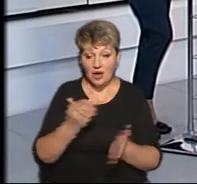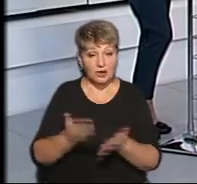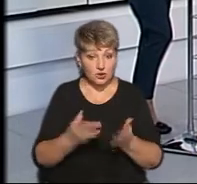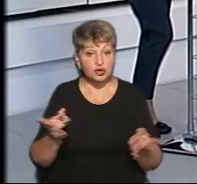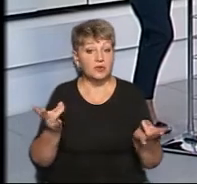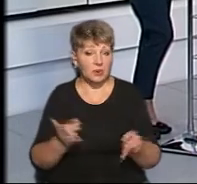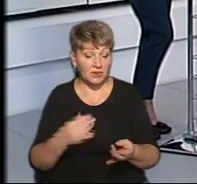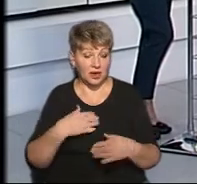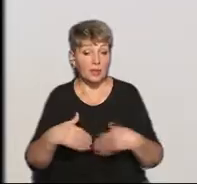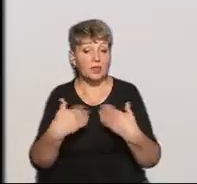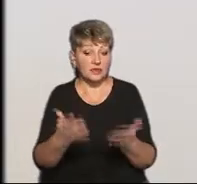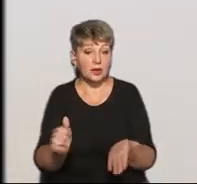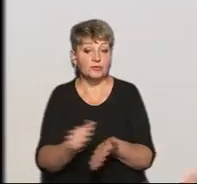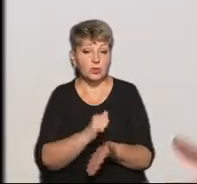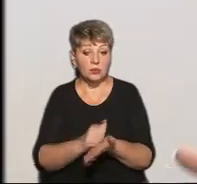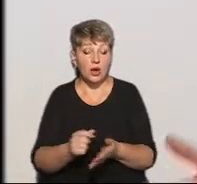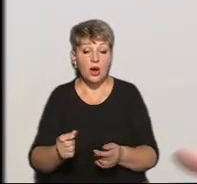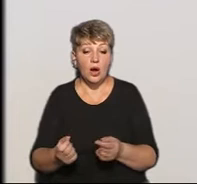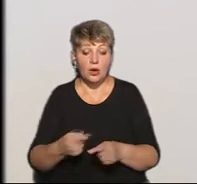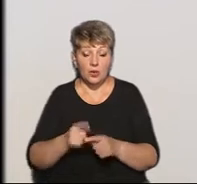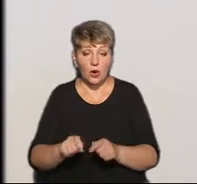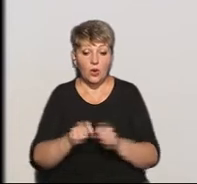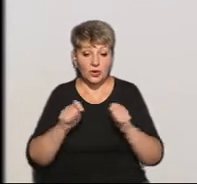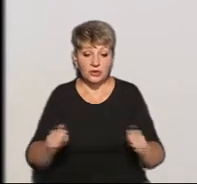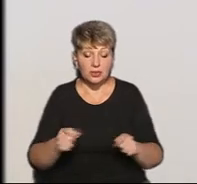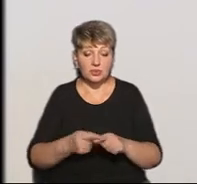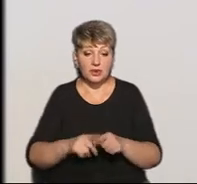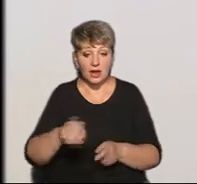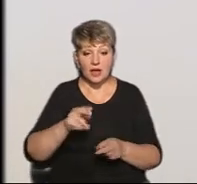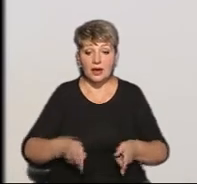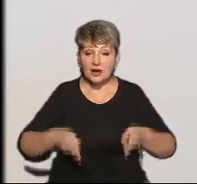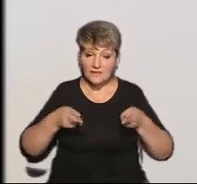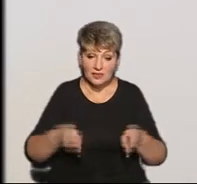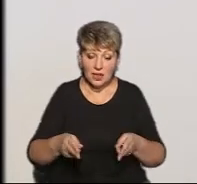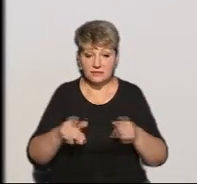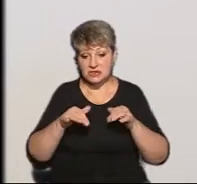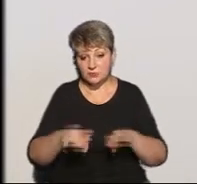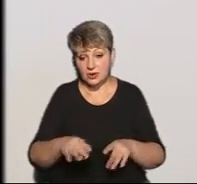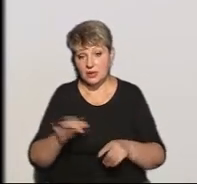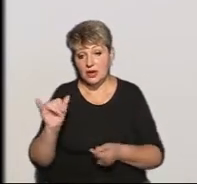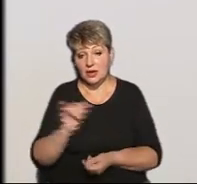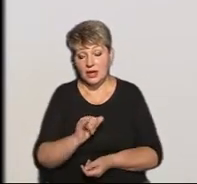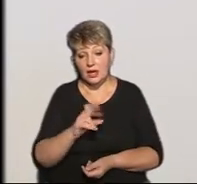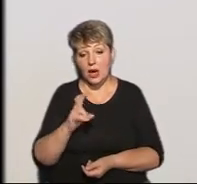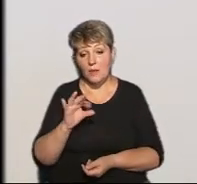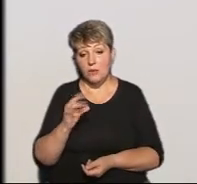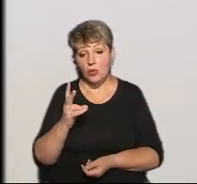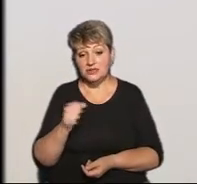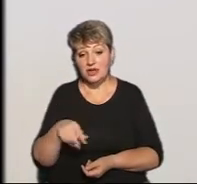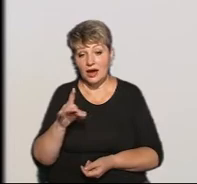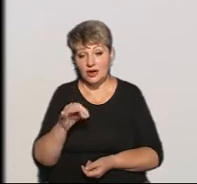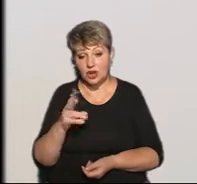я надам документи. Порушені кримінальні справи проти очільника прокуратури області Овчаренка і процесуального прокурора Бондаренка